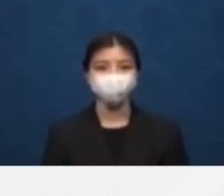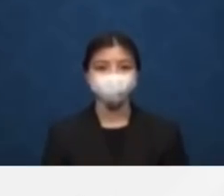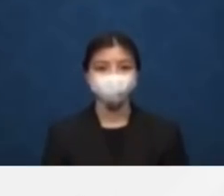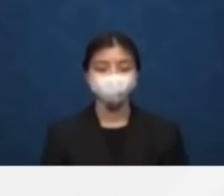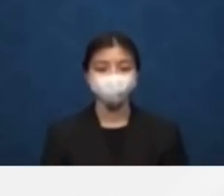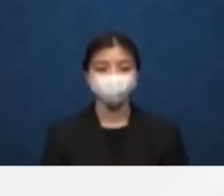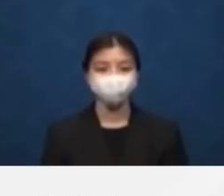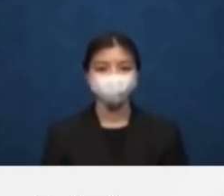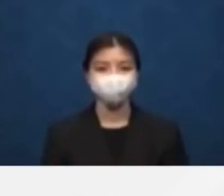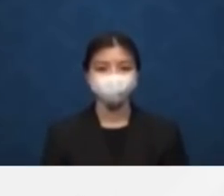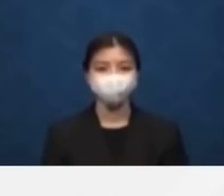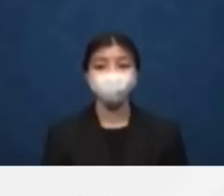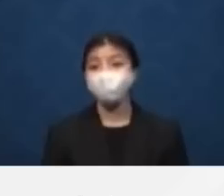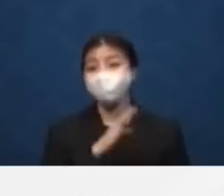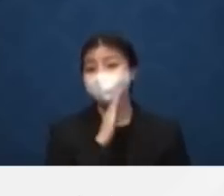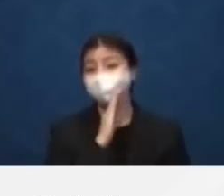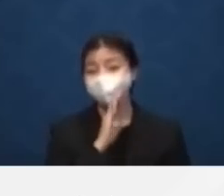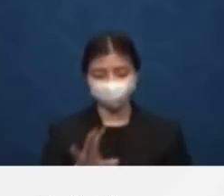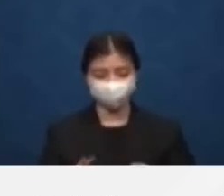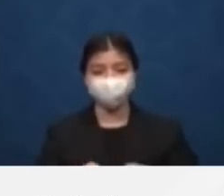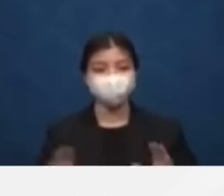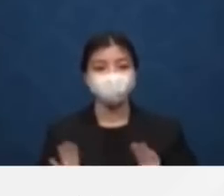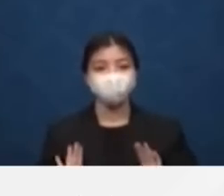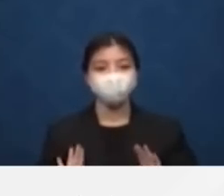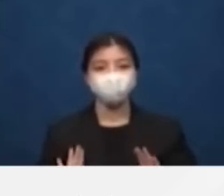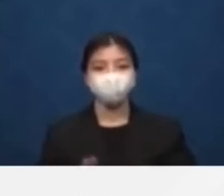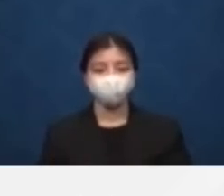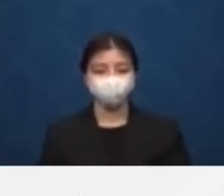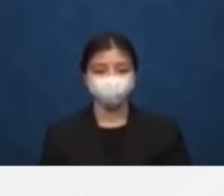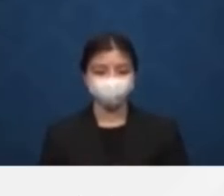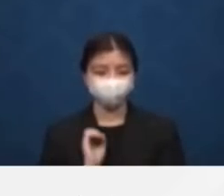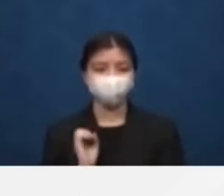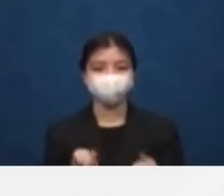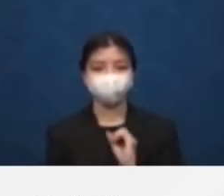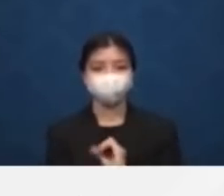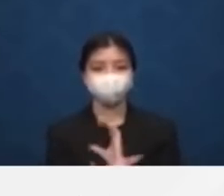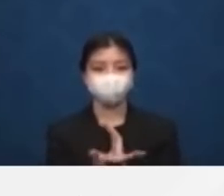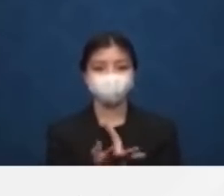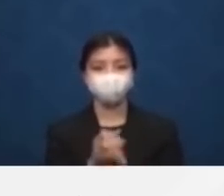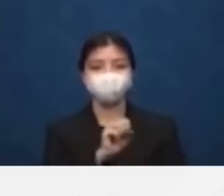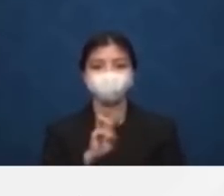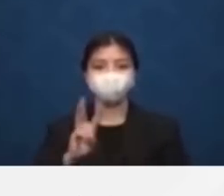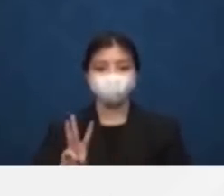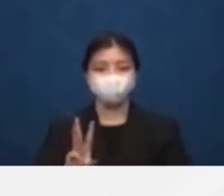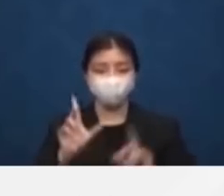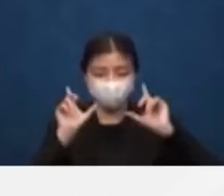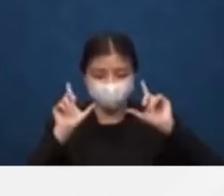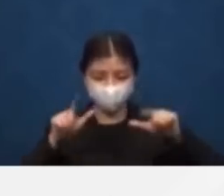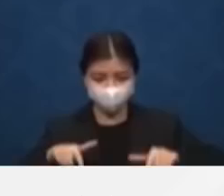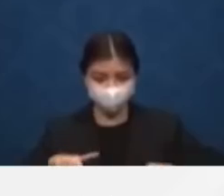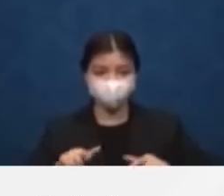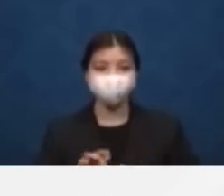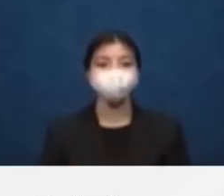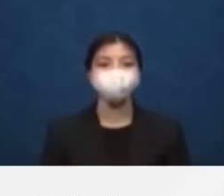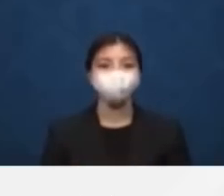ฐมนตรีแต่ขณะนี้หรือวันที่13กรกฎาคมก็ไม่เปลี่ยนแปลงจะเป็นคุณพิธาหรือว่าใครผมก็โหวตให้ในหลักการเดิม